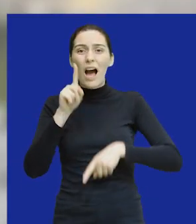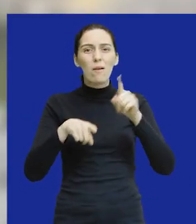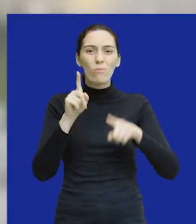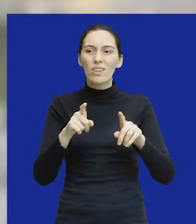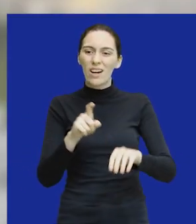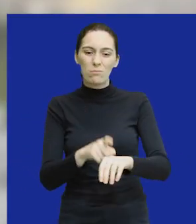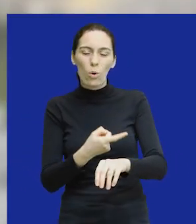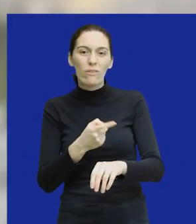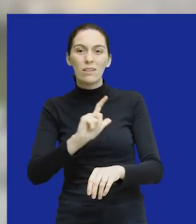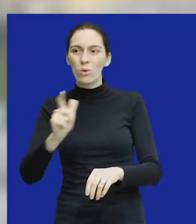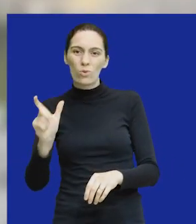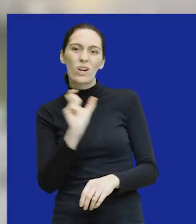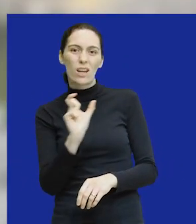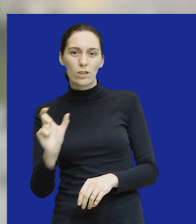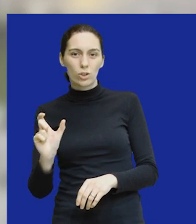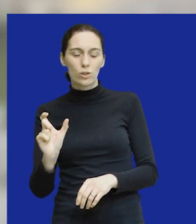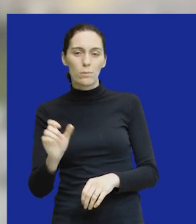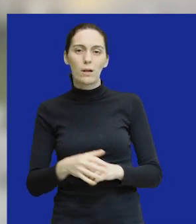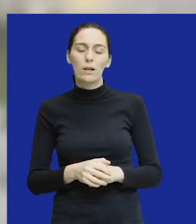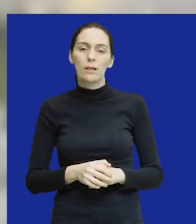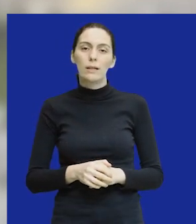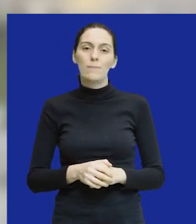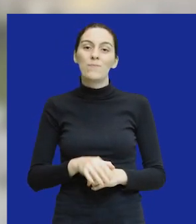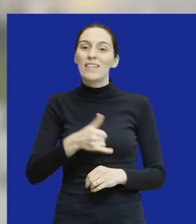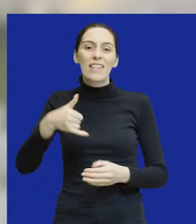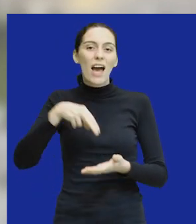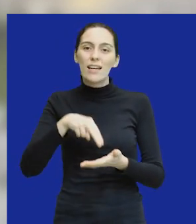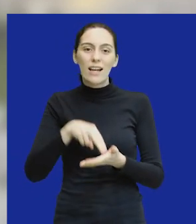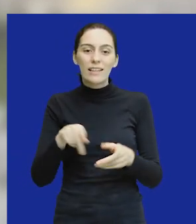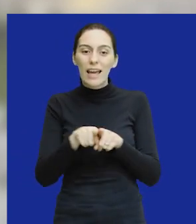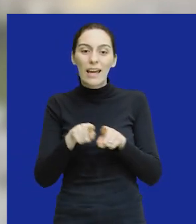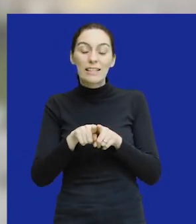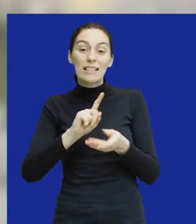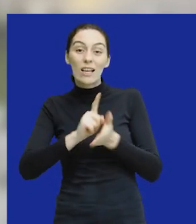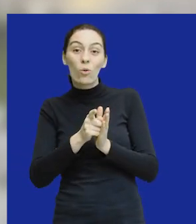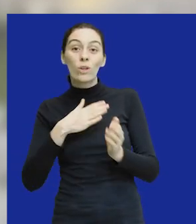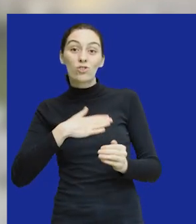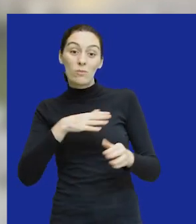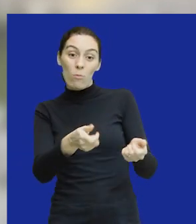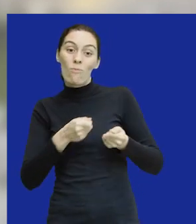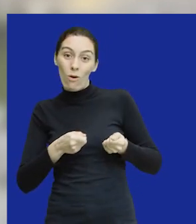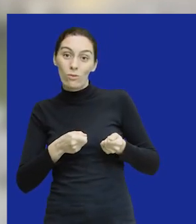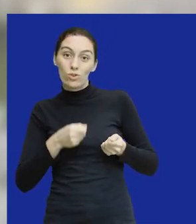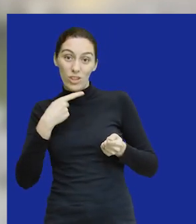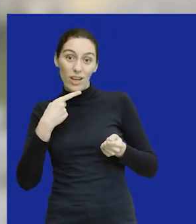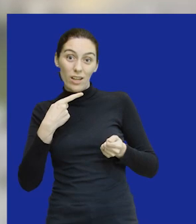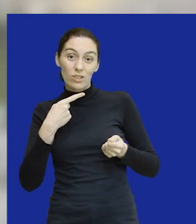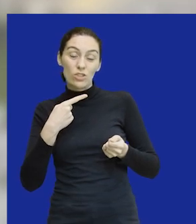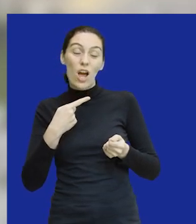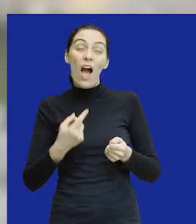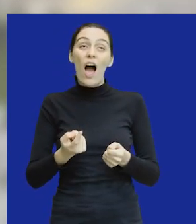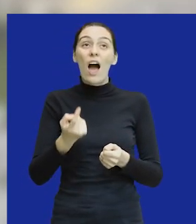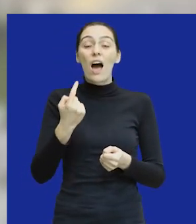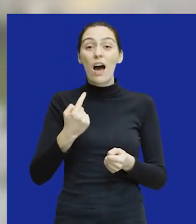znamo nekada povrijediti drugoga s tim istim riječima. I najradije bi iste sekunde nekad povukli tu riječ, ali ako